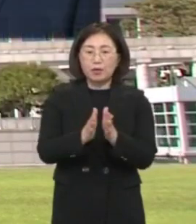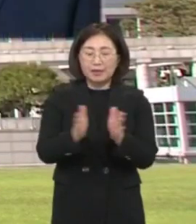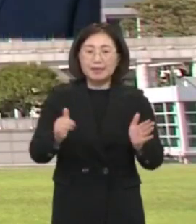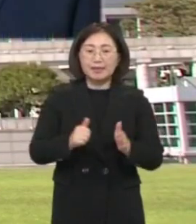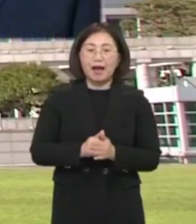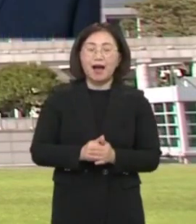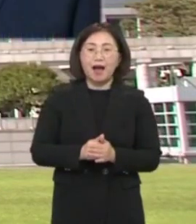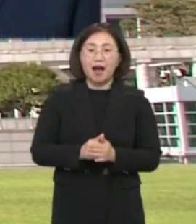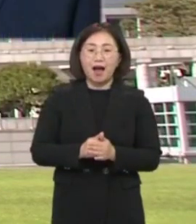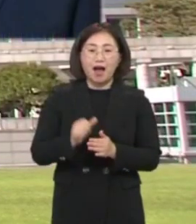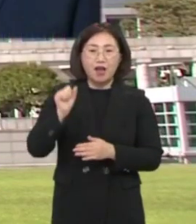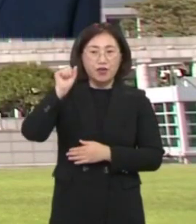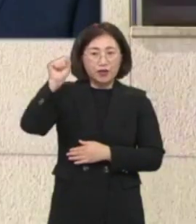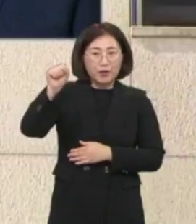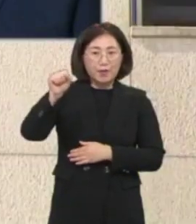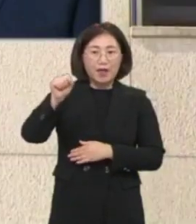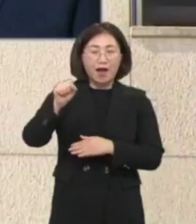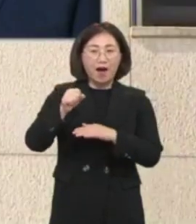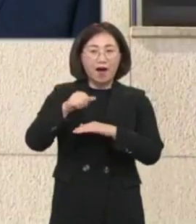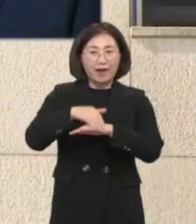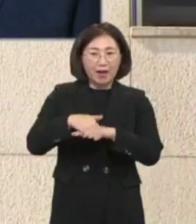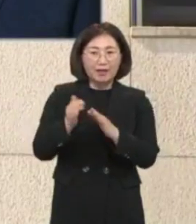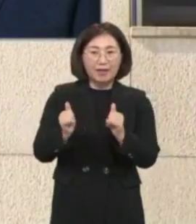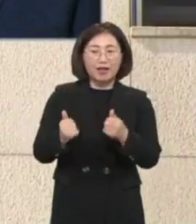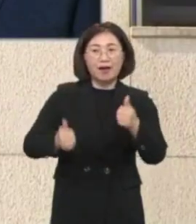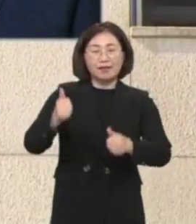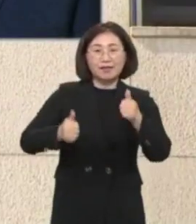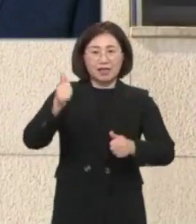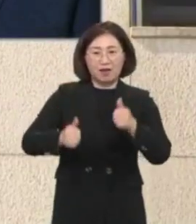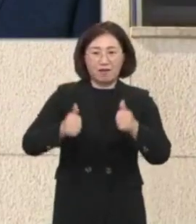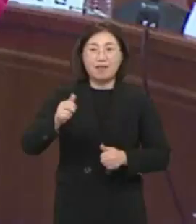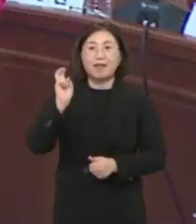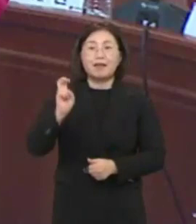출마 예정자들과 치열한 경선이 예상됩니다.